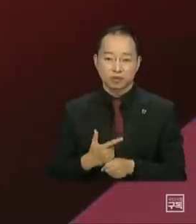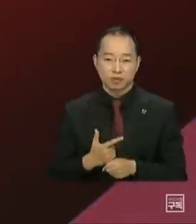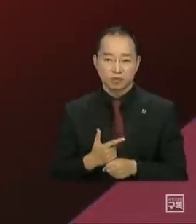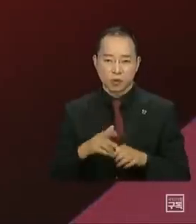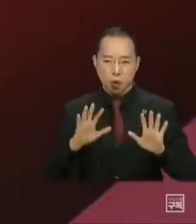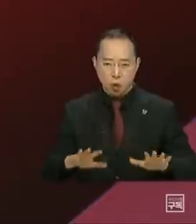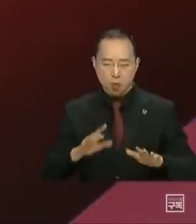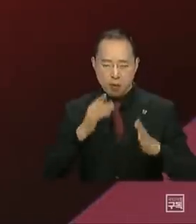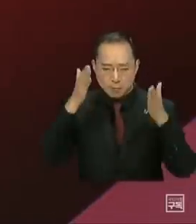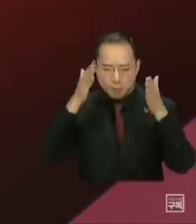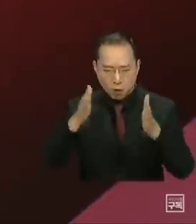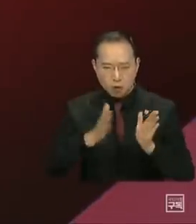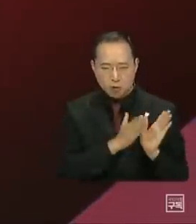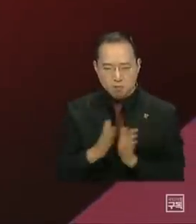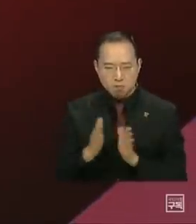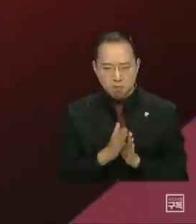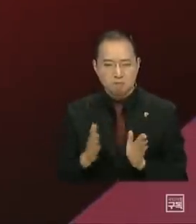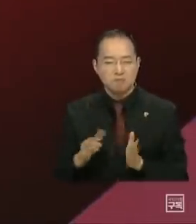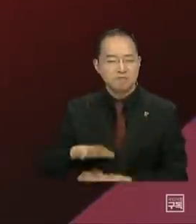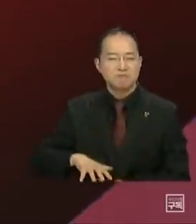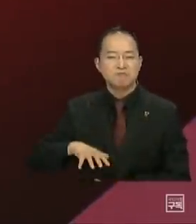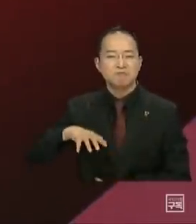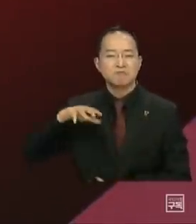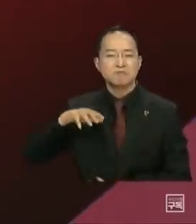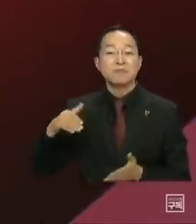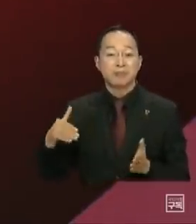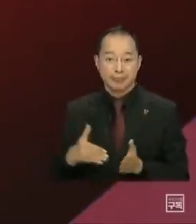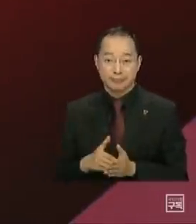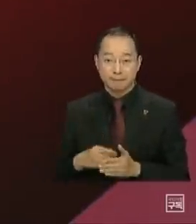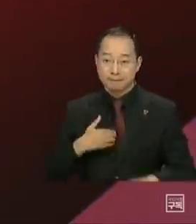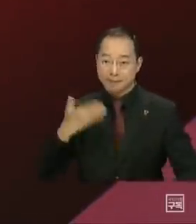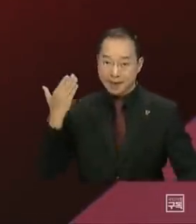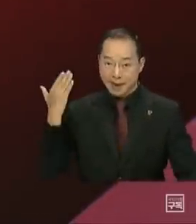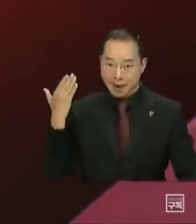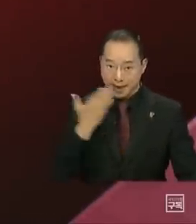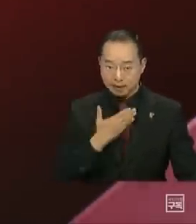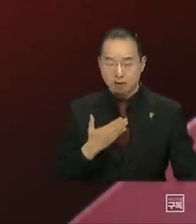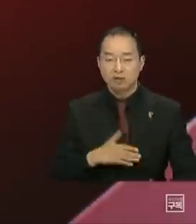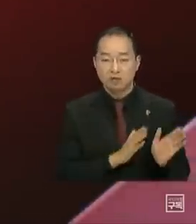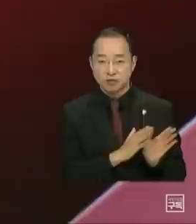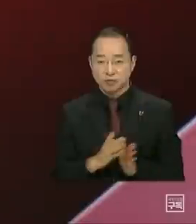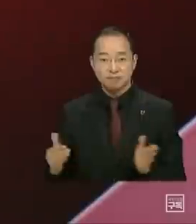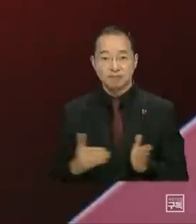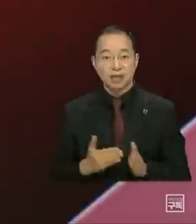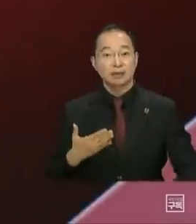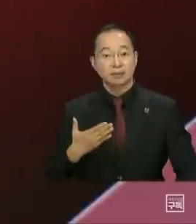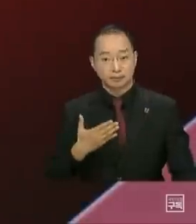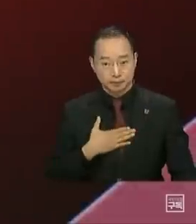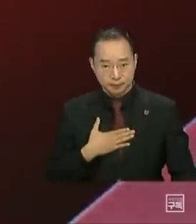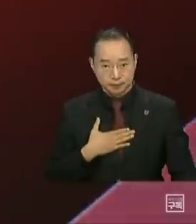보고 준비하고 또 준비했습니다. 깨끗하고 준비된